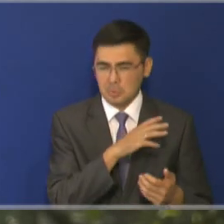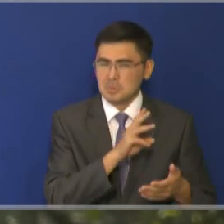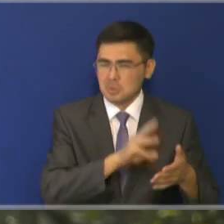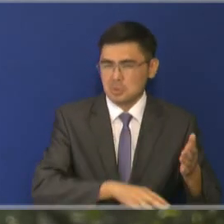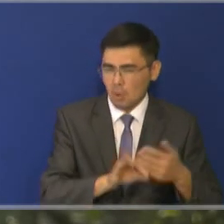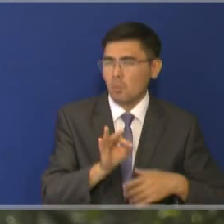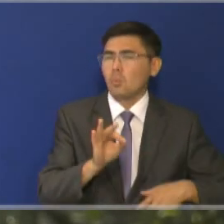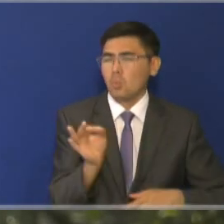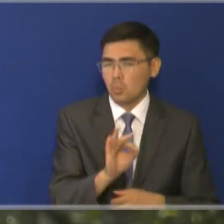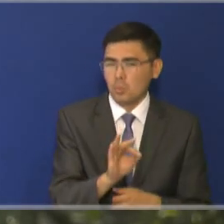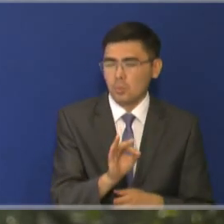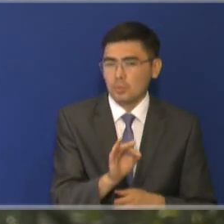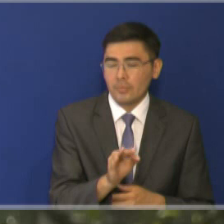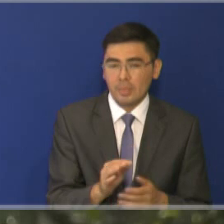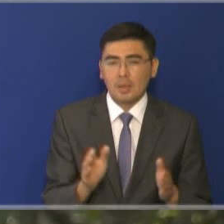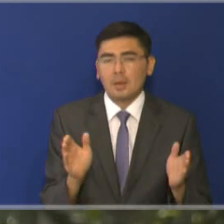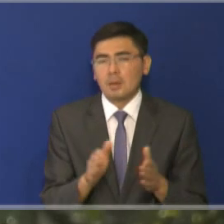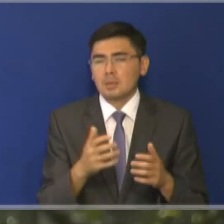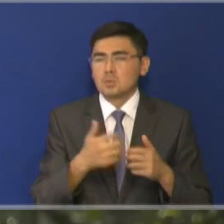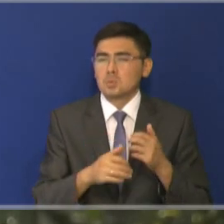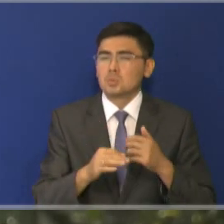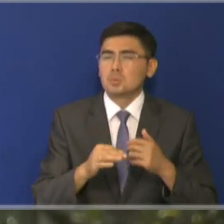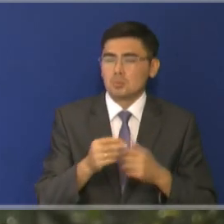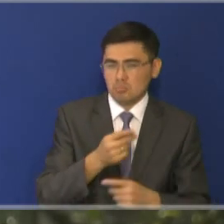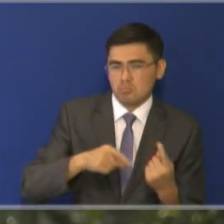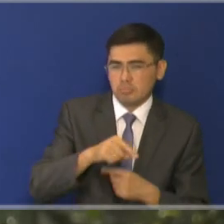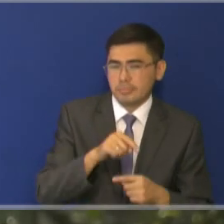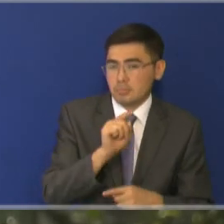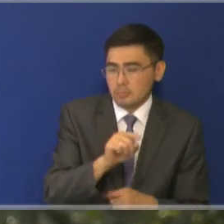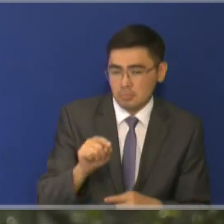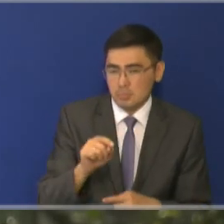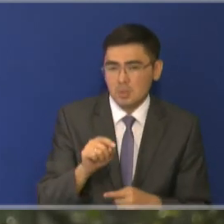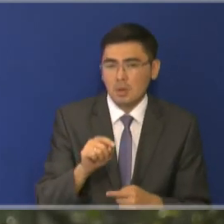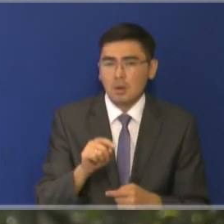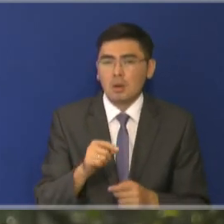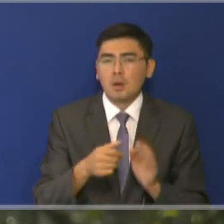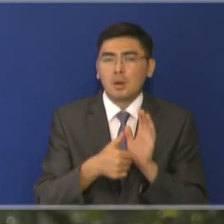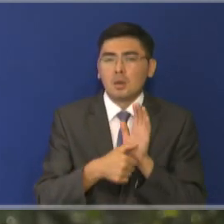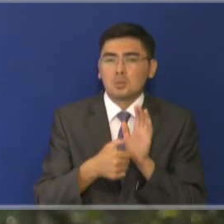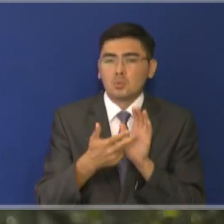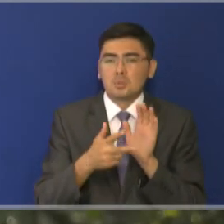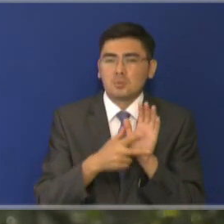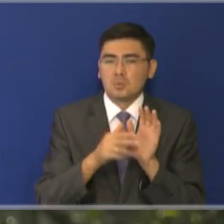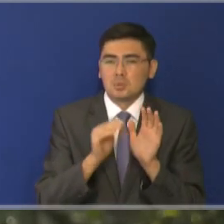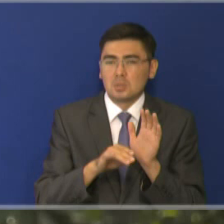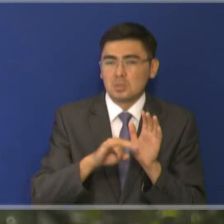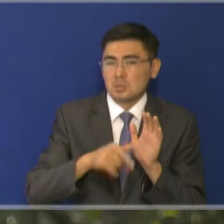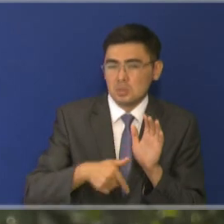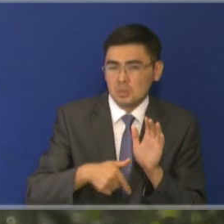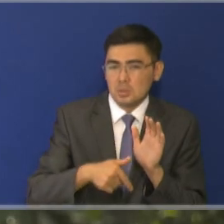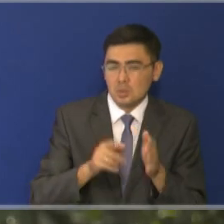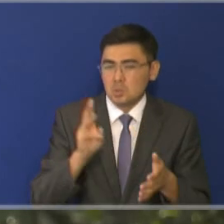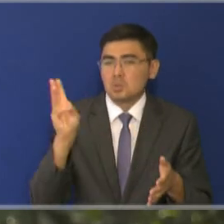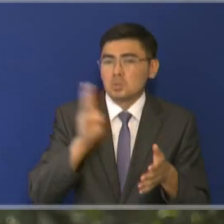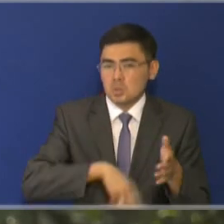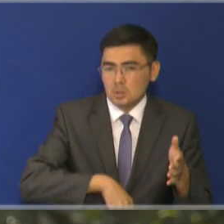Шағын бизнестің адамдары болса, шағын бизнестің нысандары 638 000 аргарай